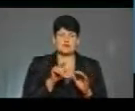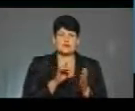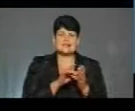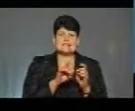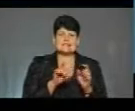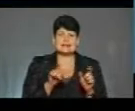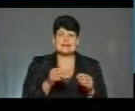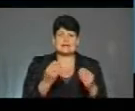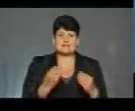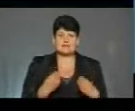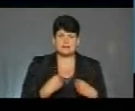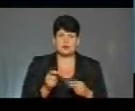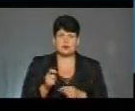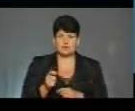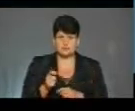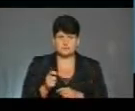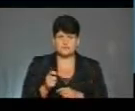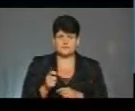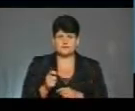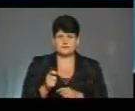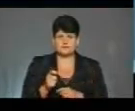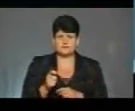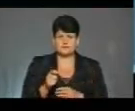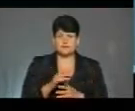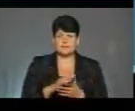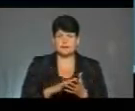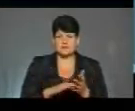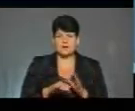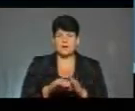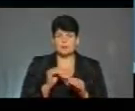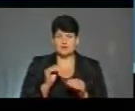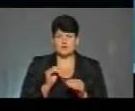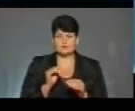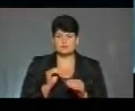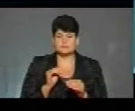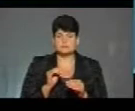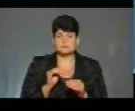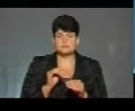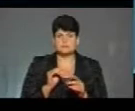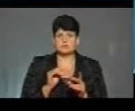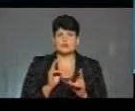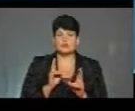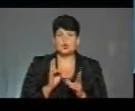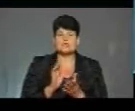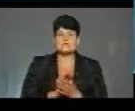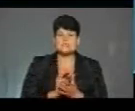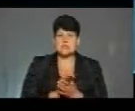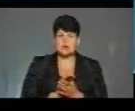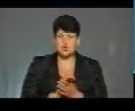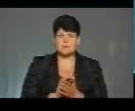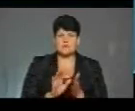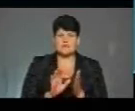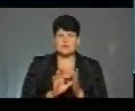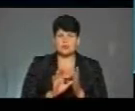нам видав ключ. Відповідно, далі обираємо стандартна процедура, хто знайомий з